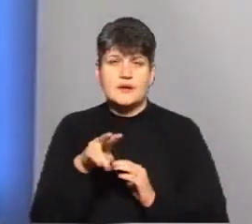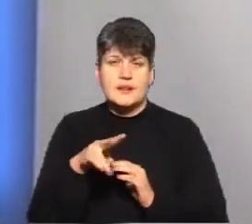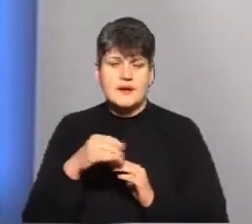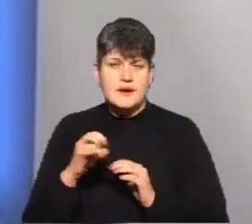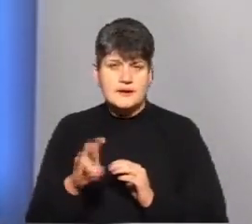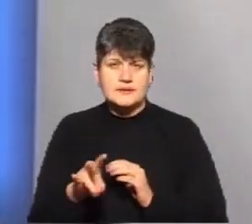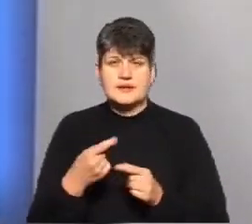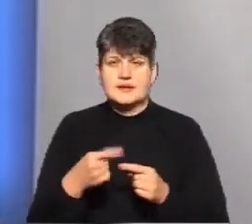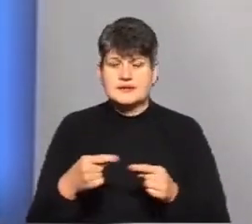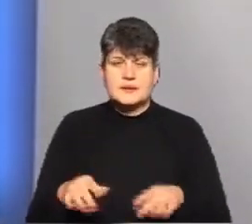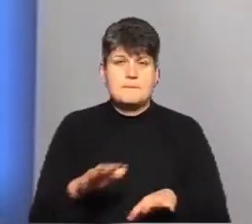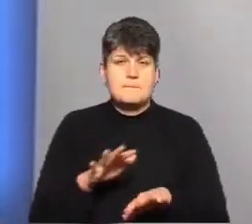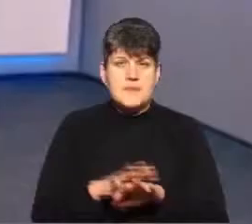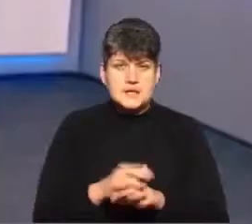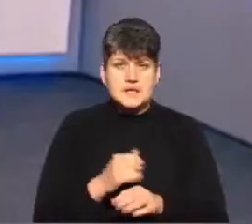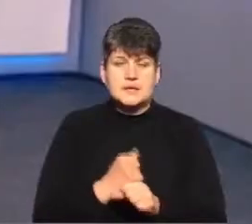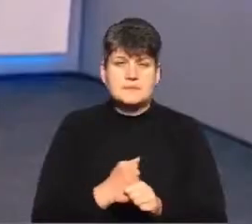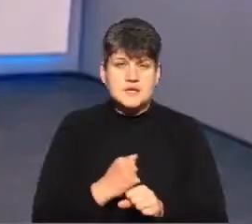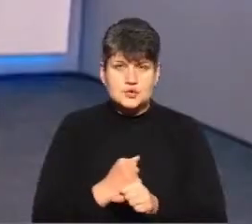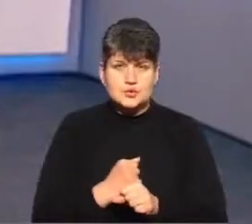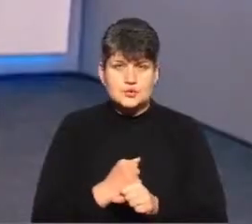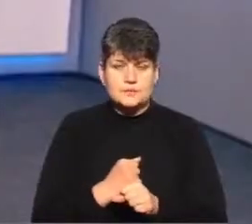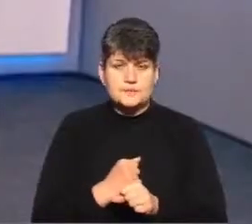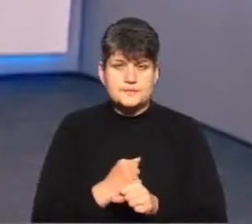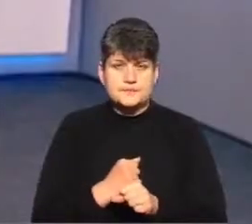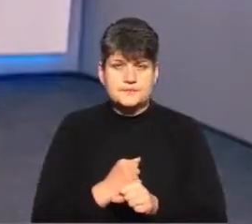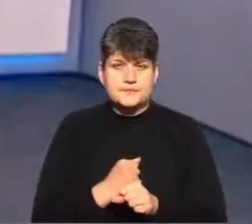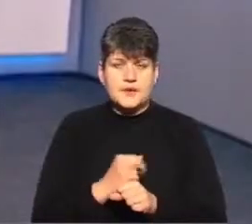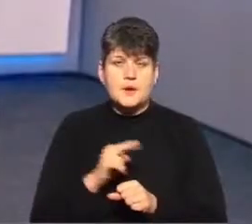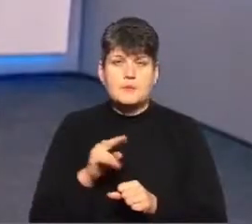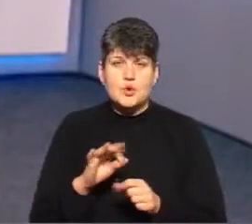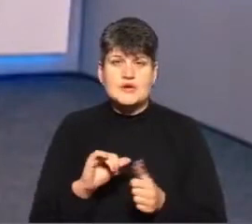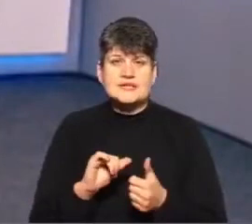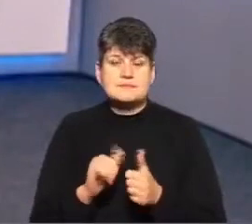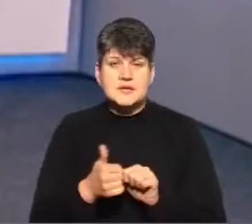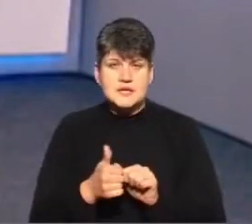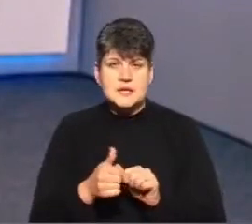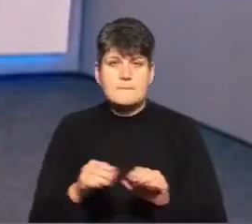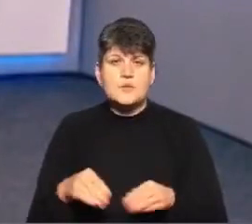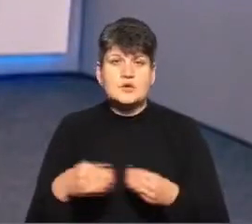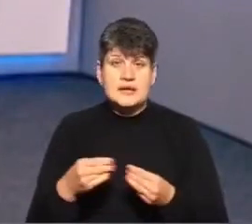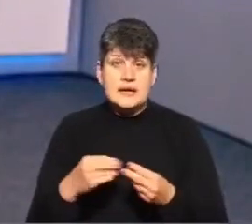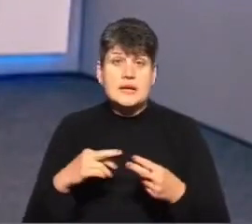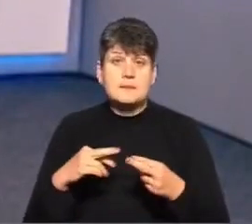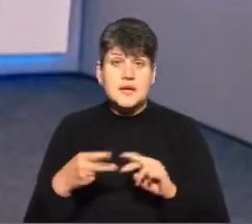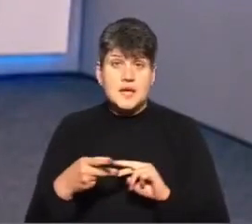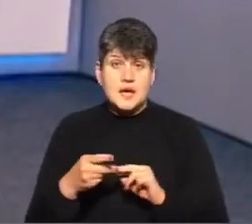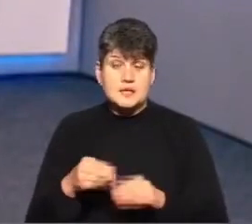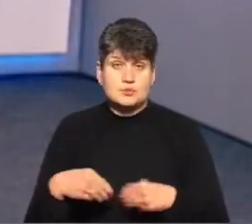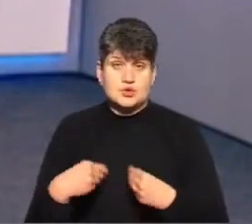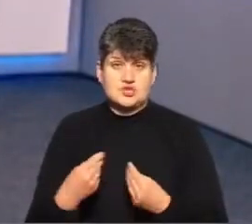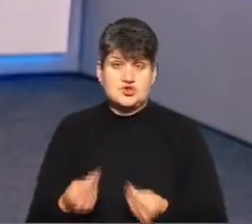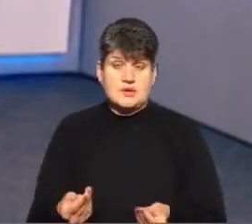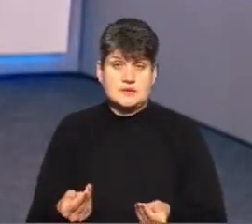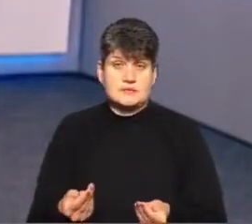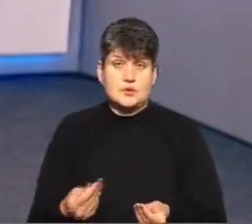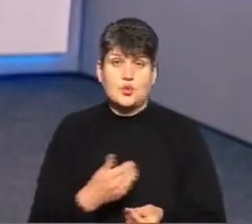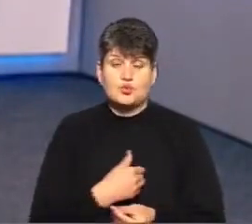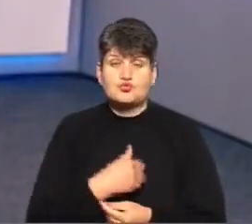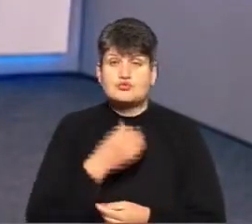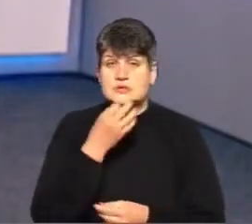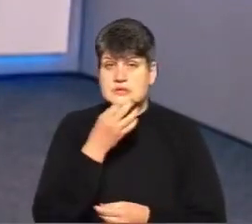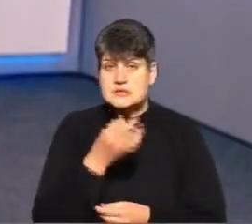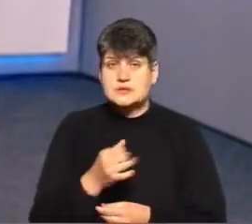який працює по зміні постачальника, і міняєш постачальника. Тобто хочу сказати, що в нас є